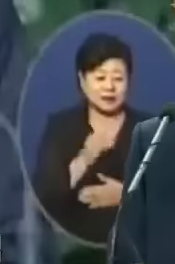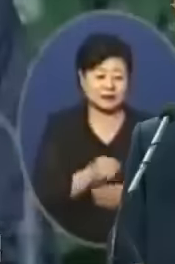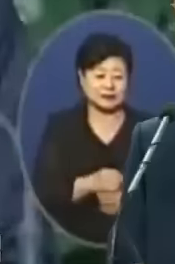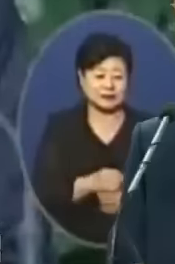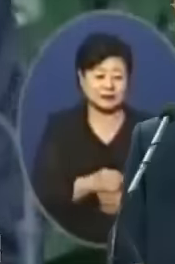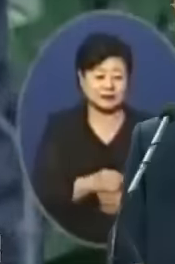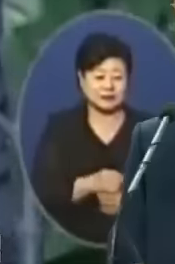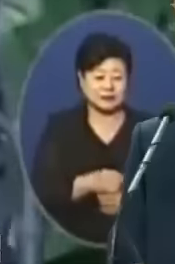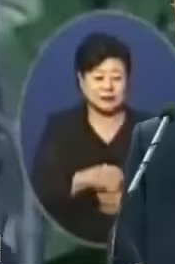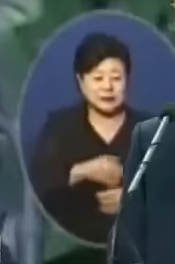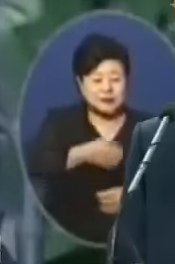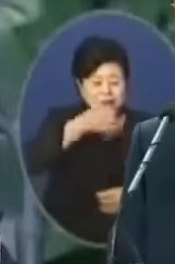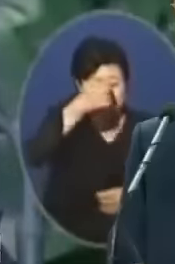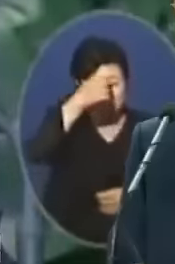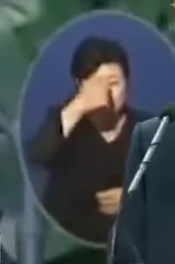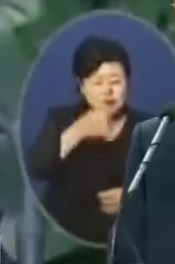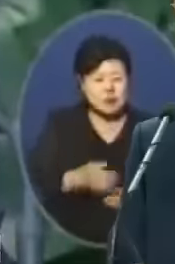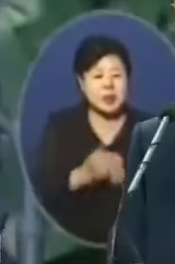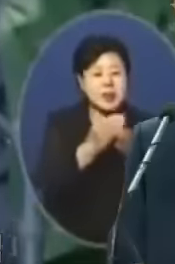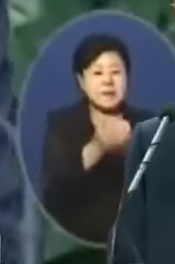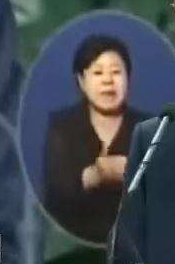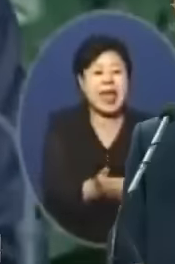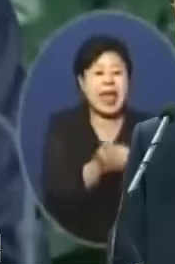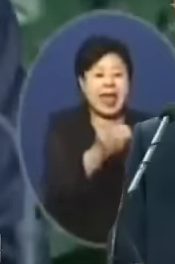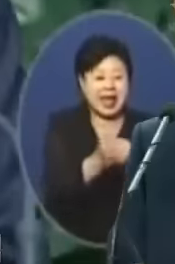배면 꿈은 돛대입니다.